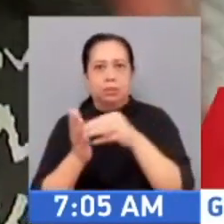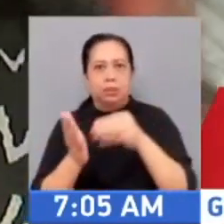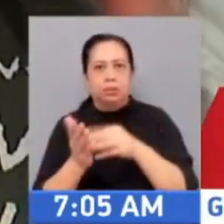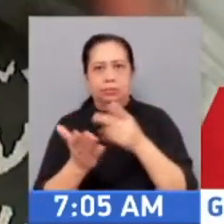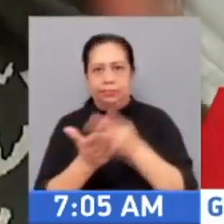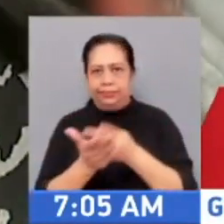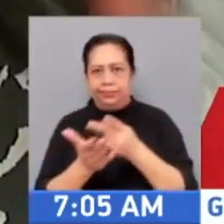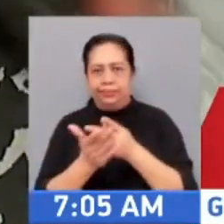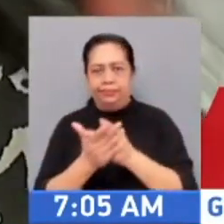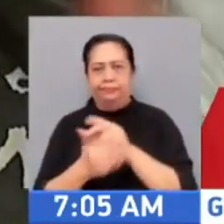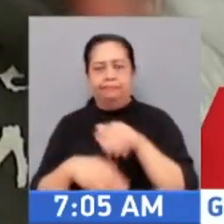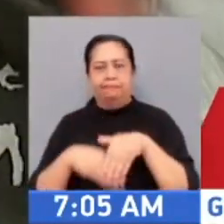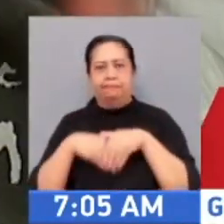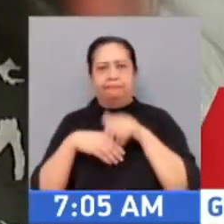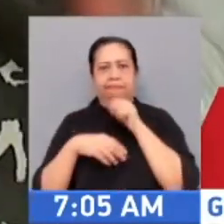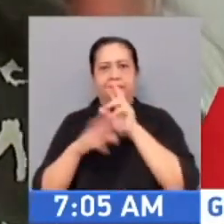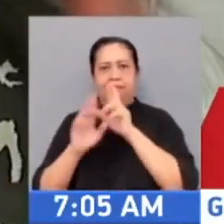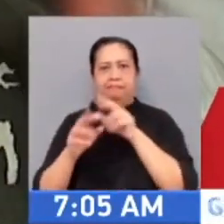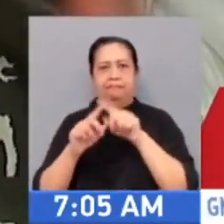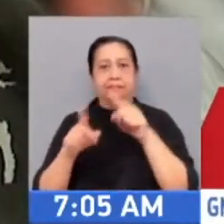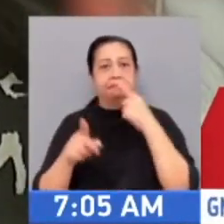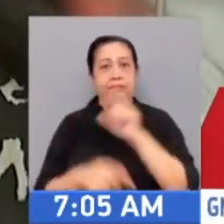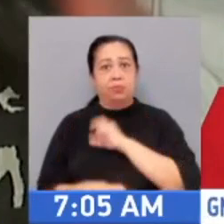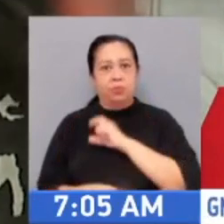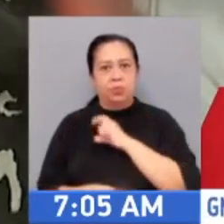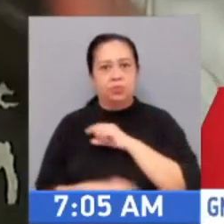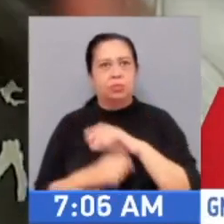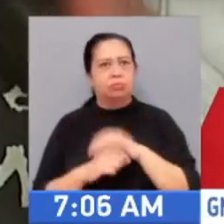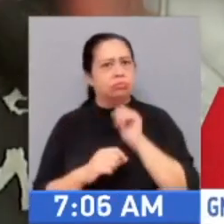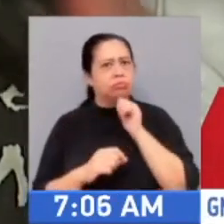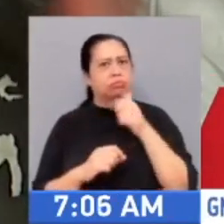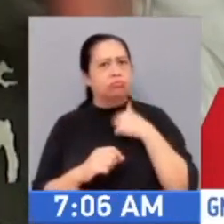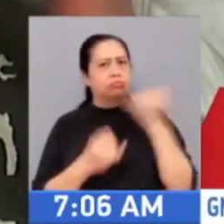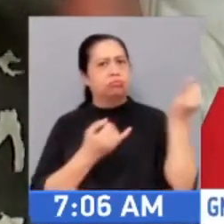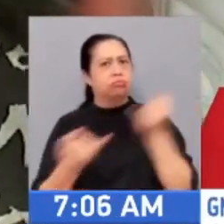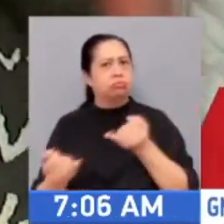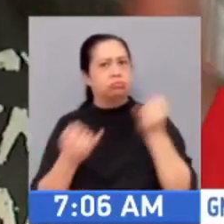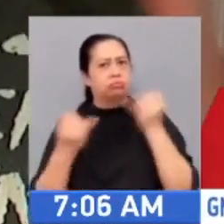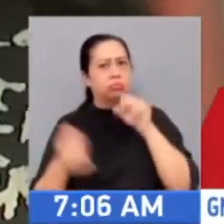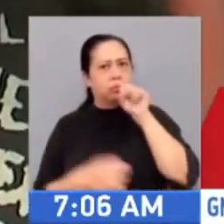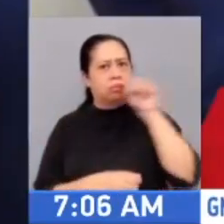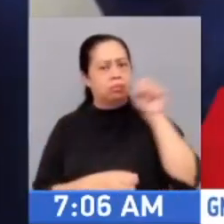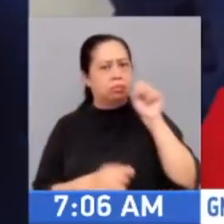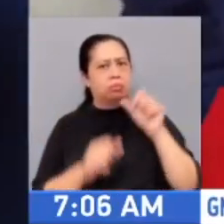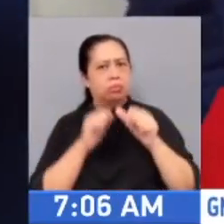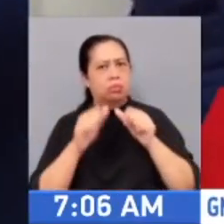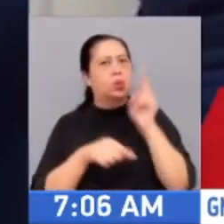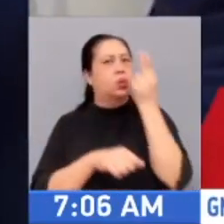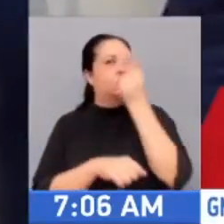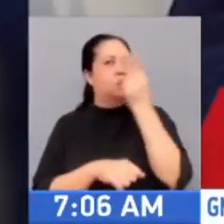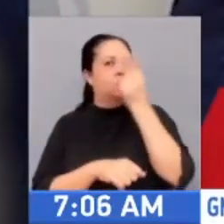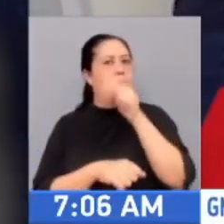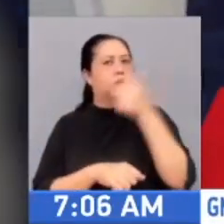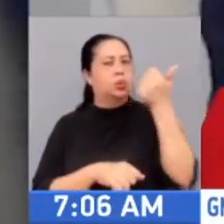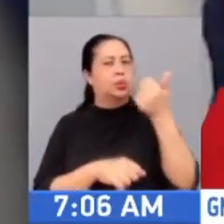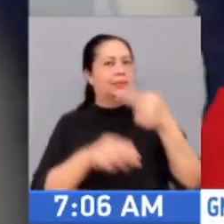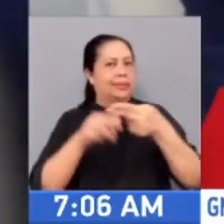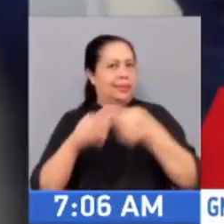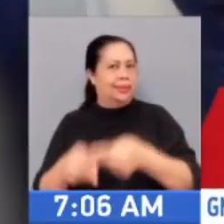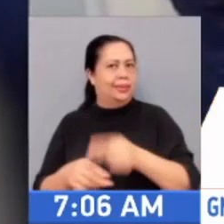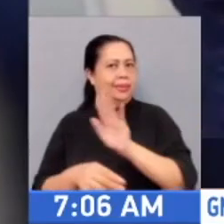pero sinabi raw nito sa mga pulis na hindi siya ang nag-import ng carrots. Ginamit ang daw na isang broker ang pangalan ng kanyang